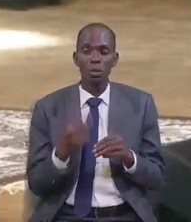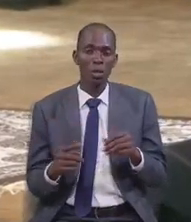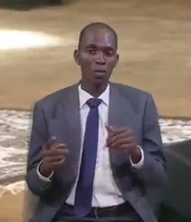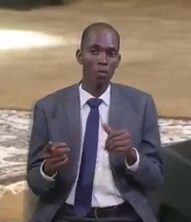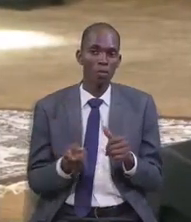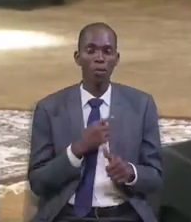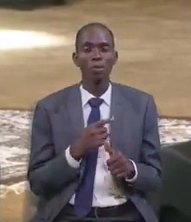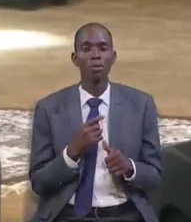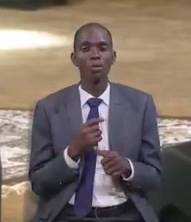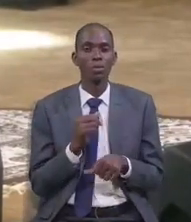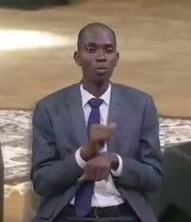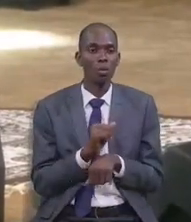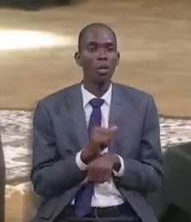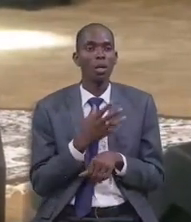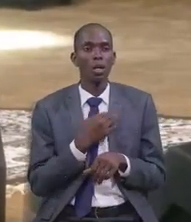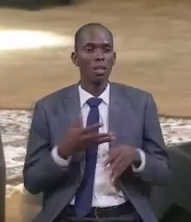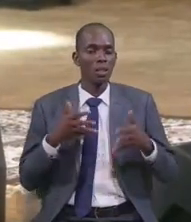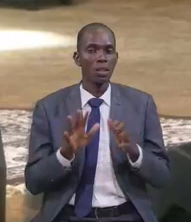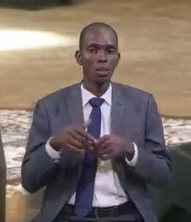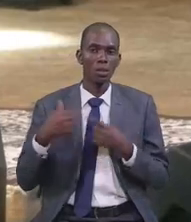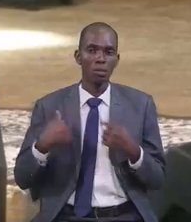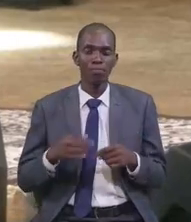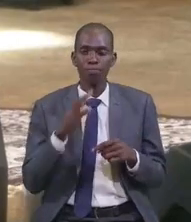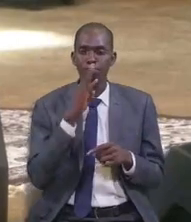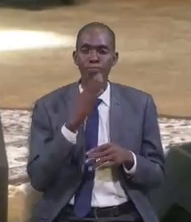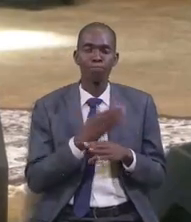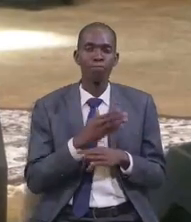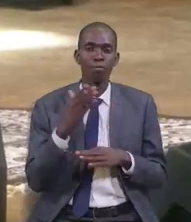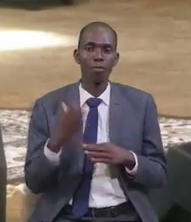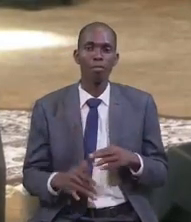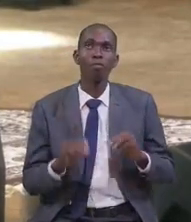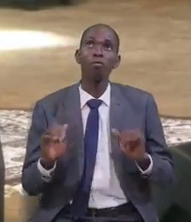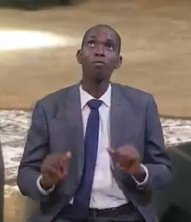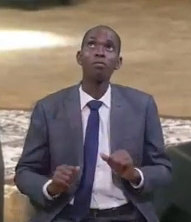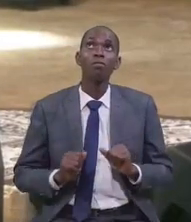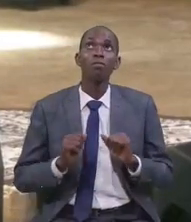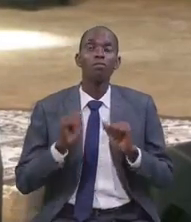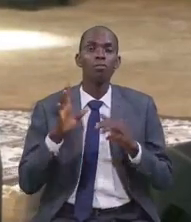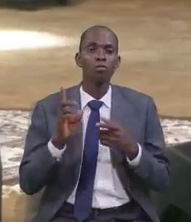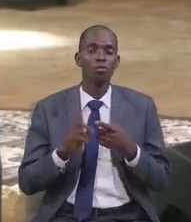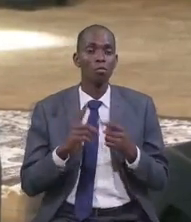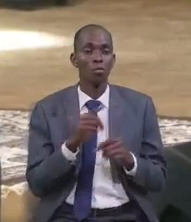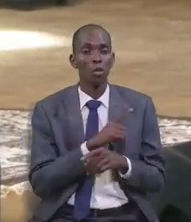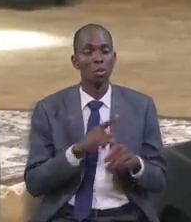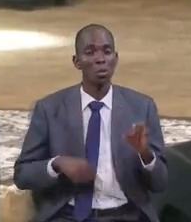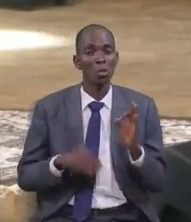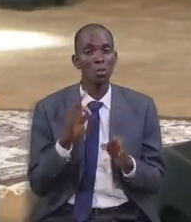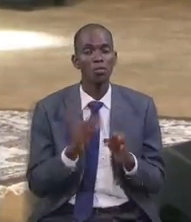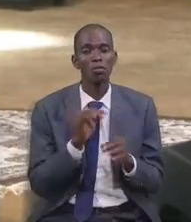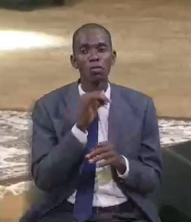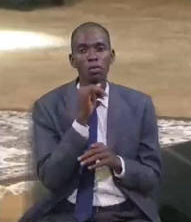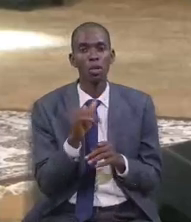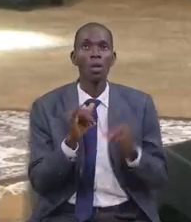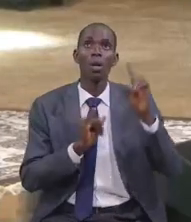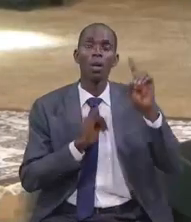repens-toi, que ton cœur soit totalement donné au Seigneur. Sinon, je viendrai